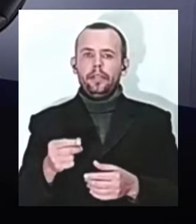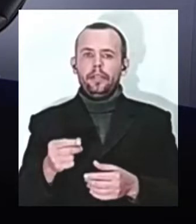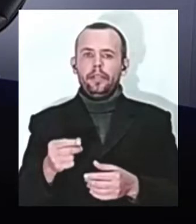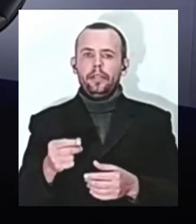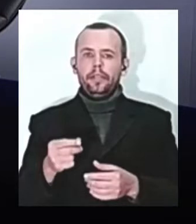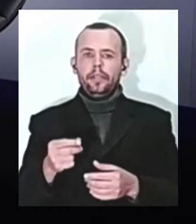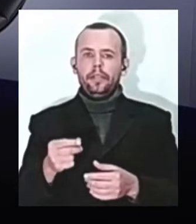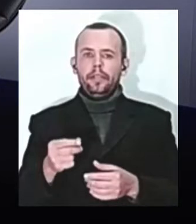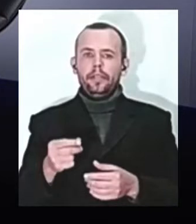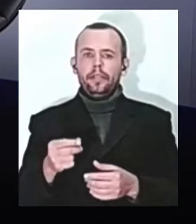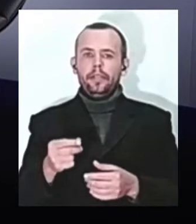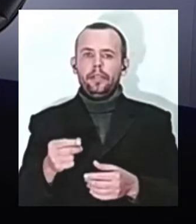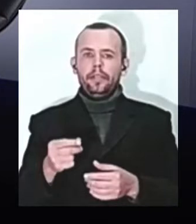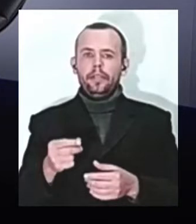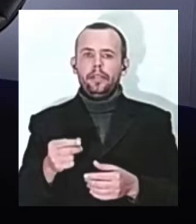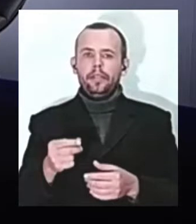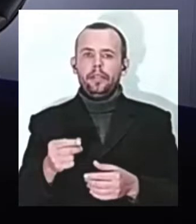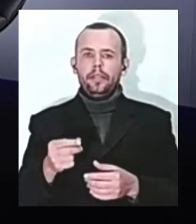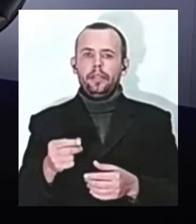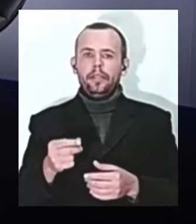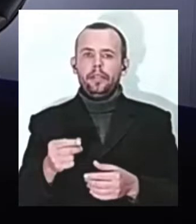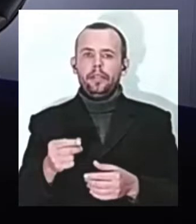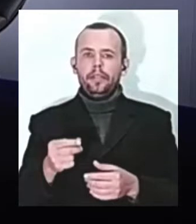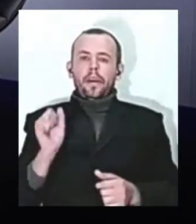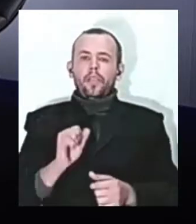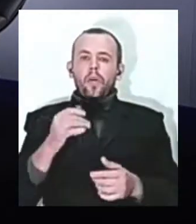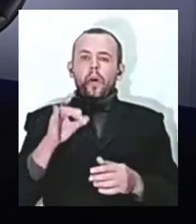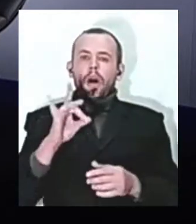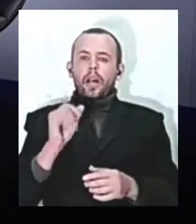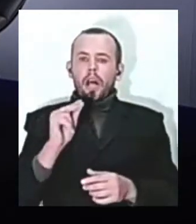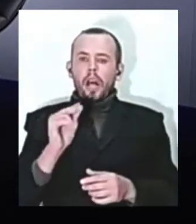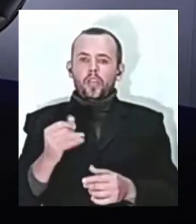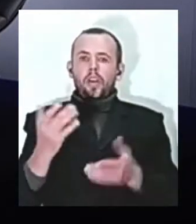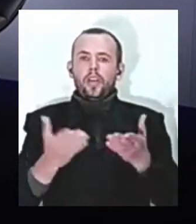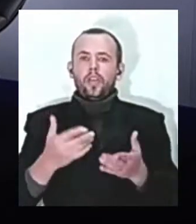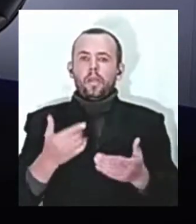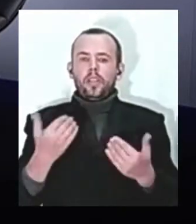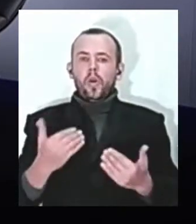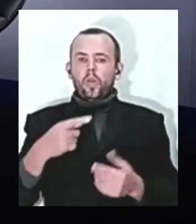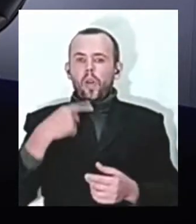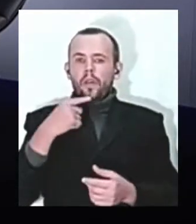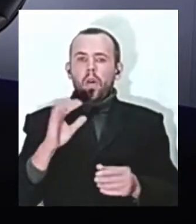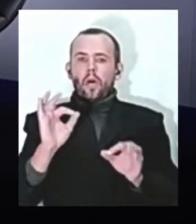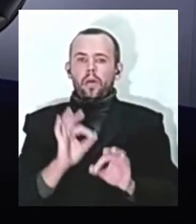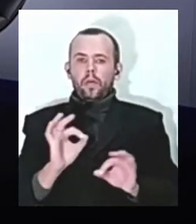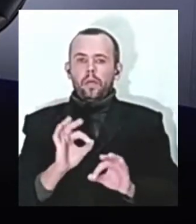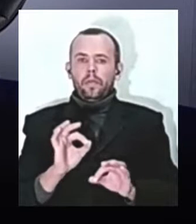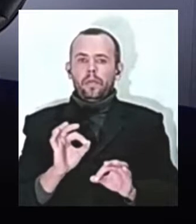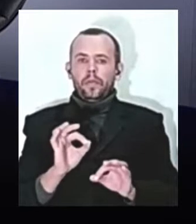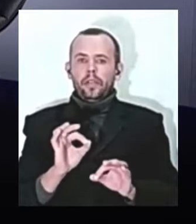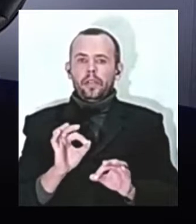такі нерозривні речі. Якщо ми сьогодні говоримо про обсяг